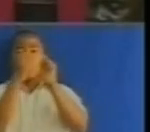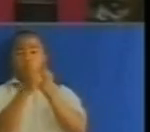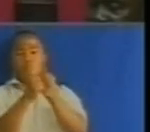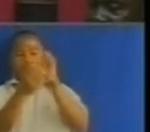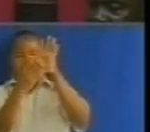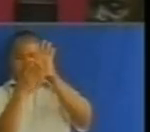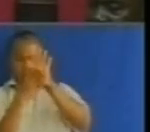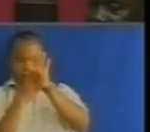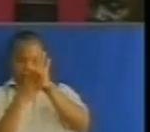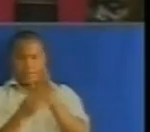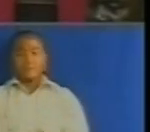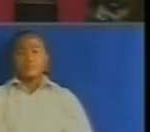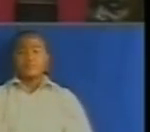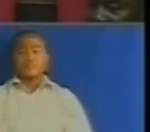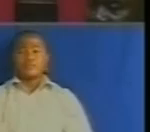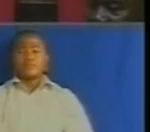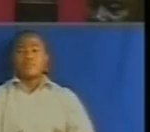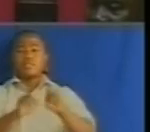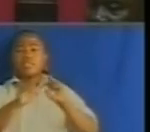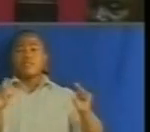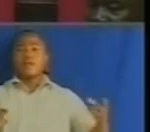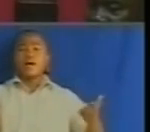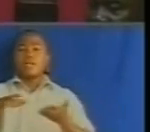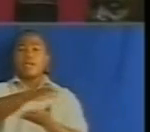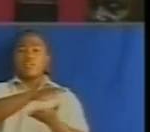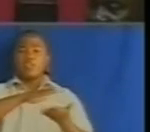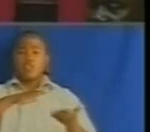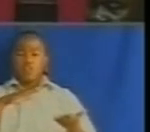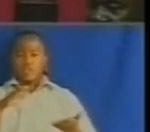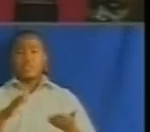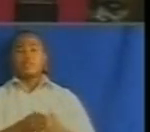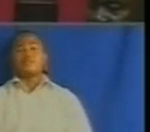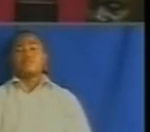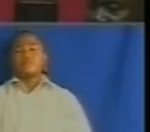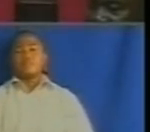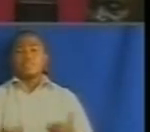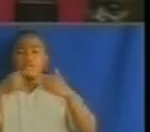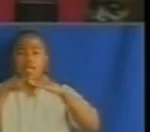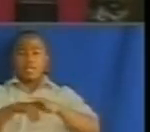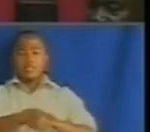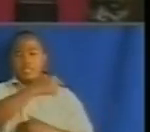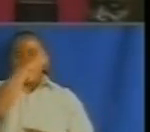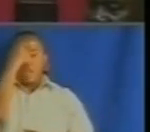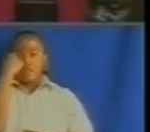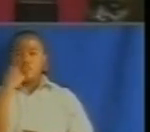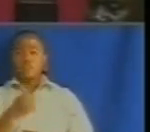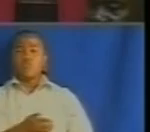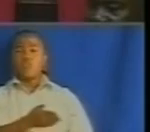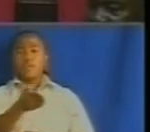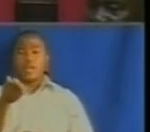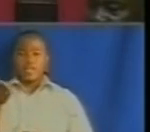ibara zote zinazoanzia 158 hadi